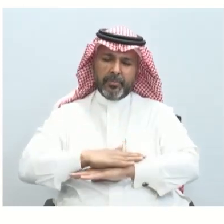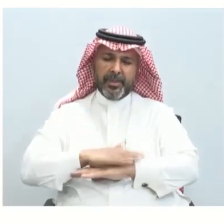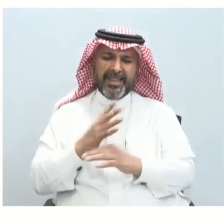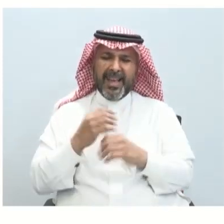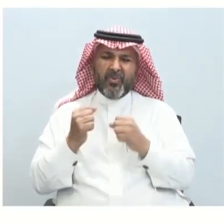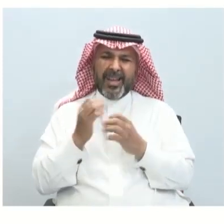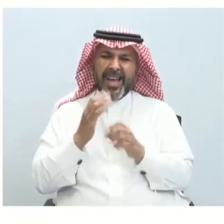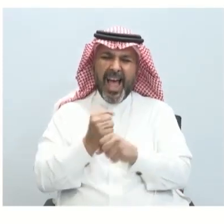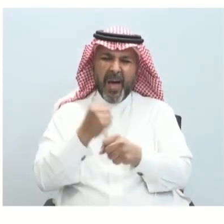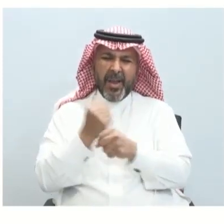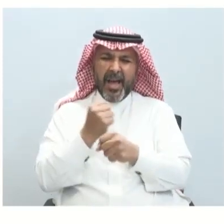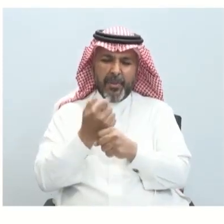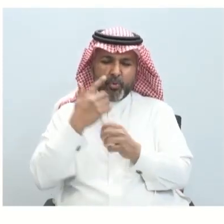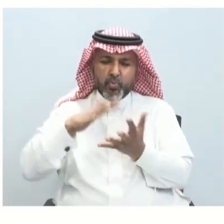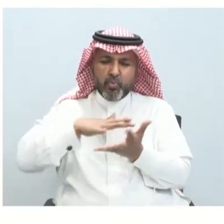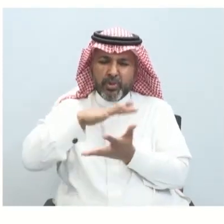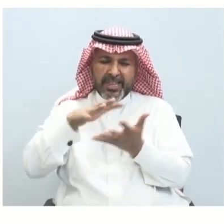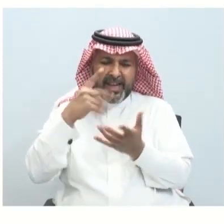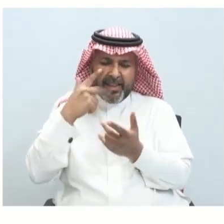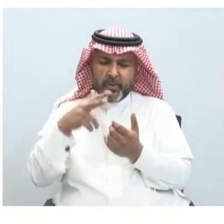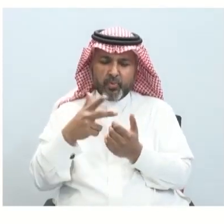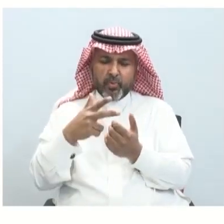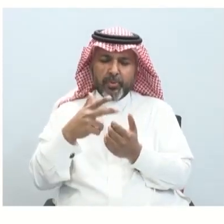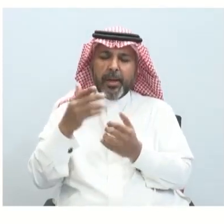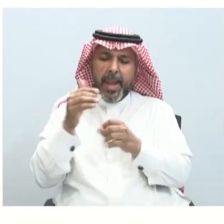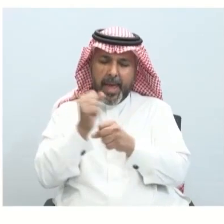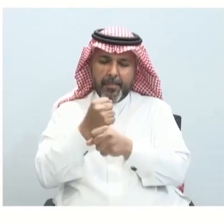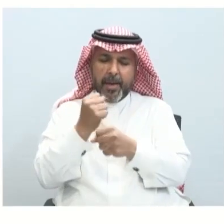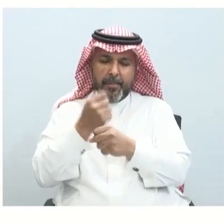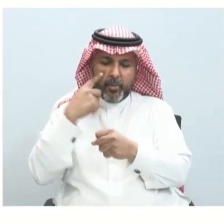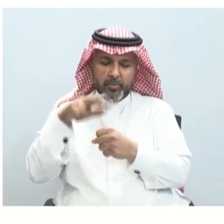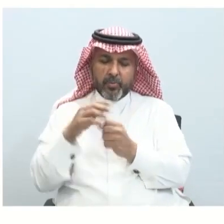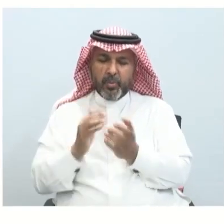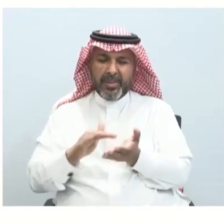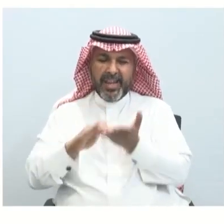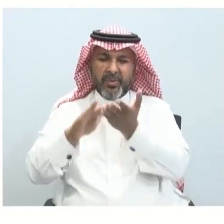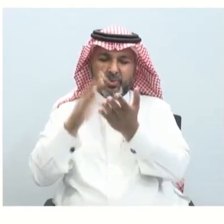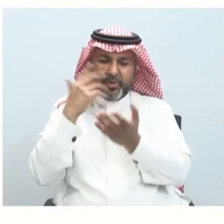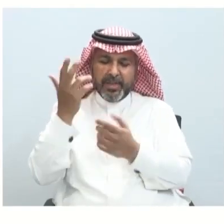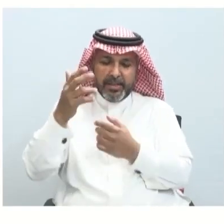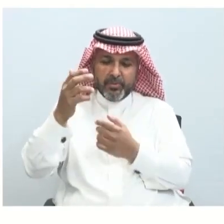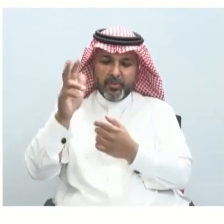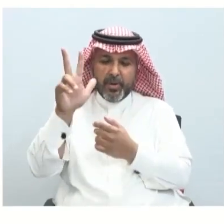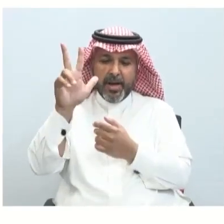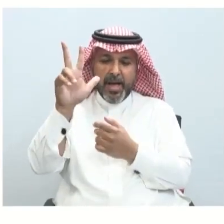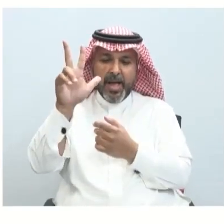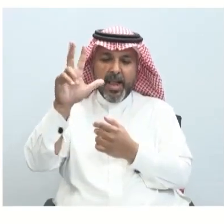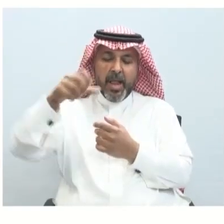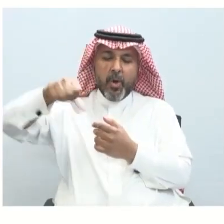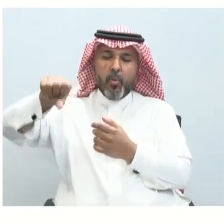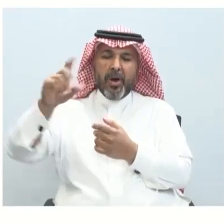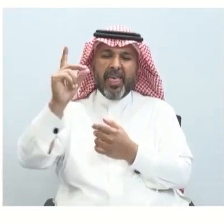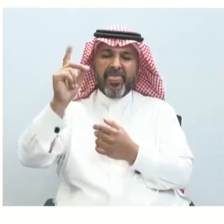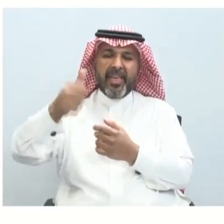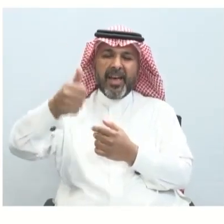الوراثيه ثم تنتج البروتينات وتقوم بالوظائف الطبيعيه لعلنا ابرز ن ذلك في السؤال العاشر بتفصيل لهذه الادوار التي